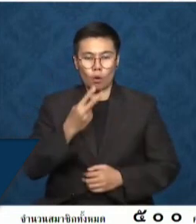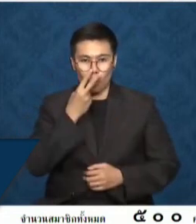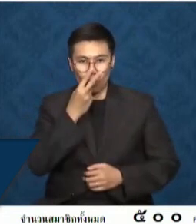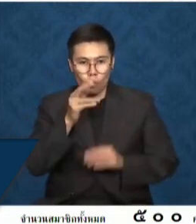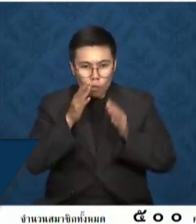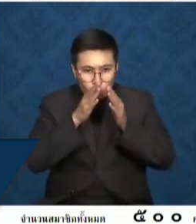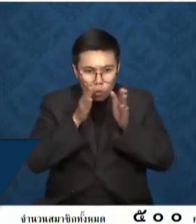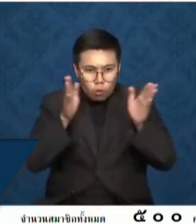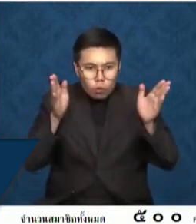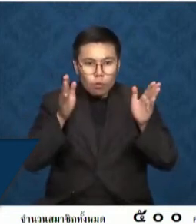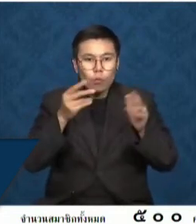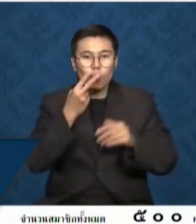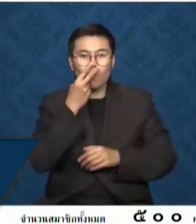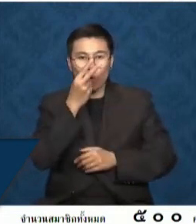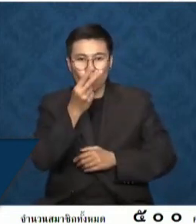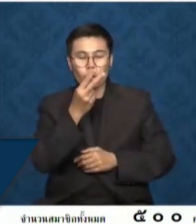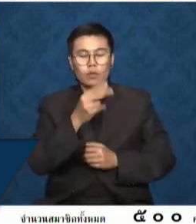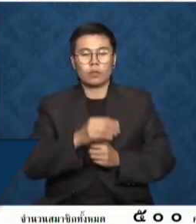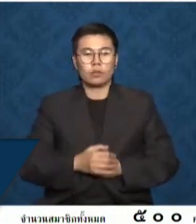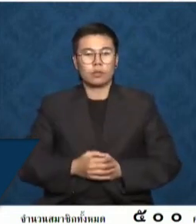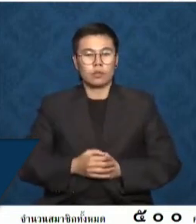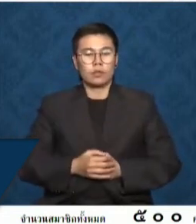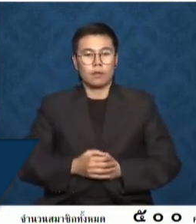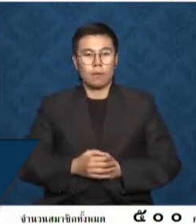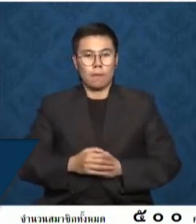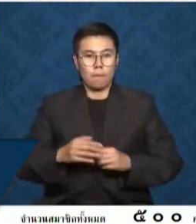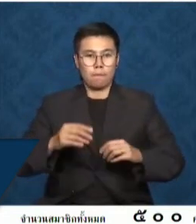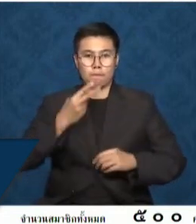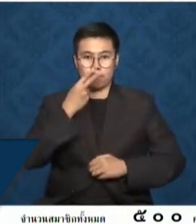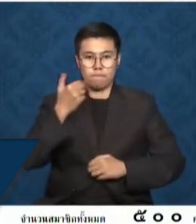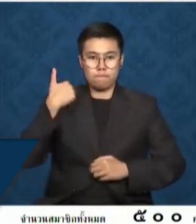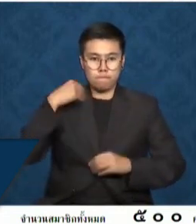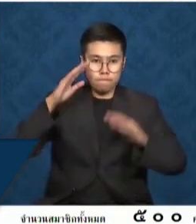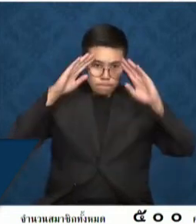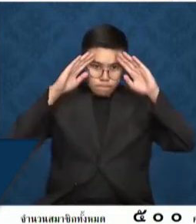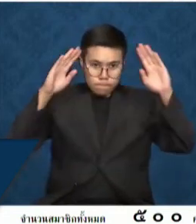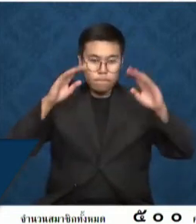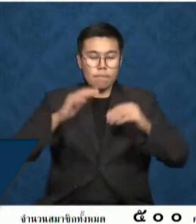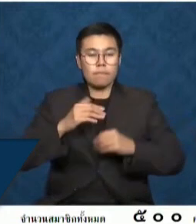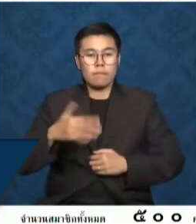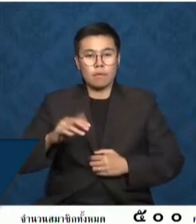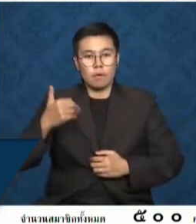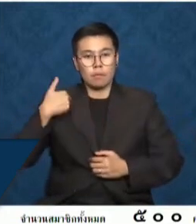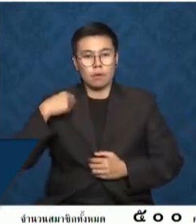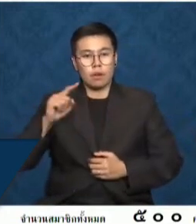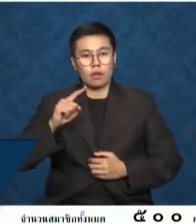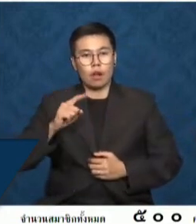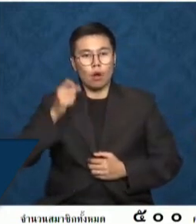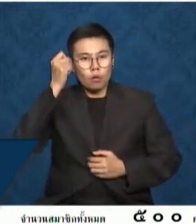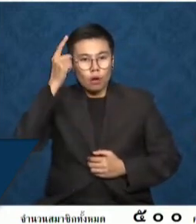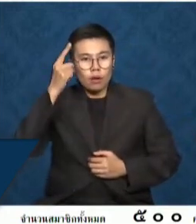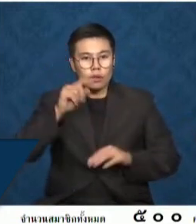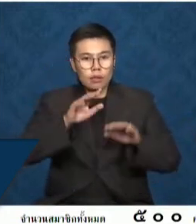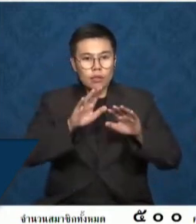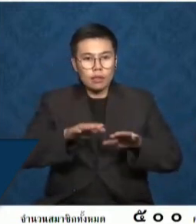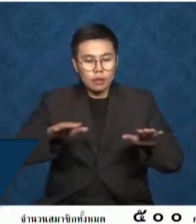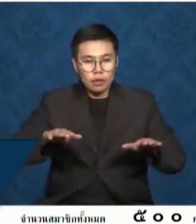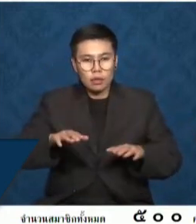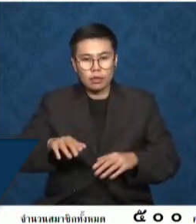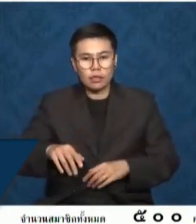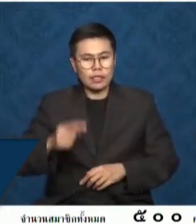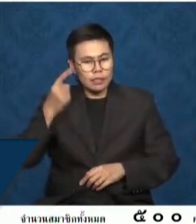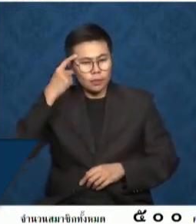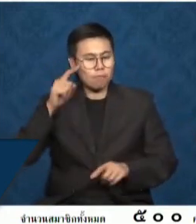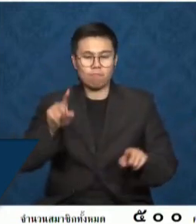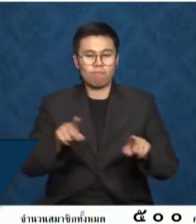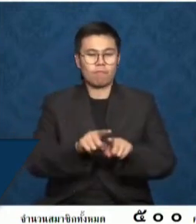ว้างกว่าเลนที่เราเคยมองจากที่เคยคิดว่าหากเป็นแม่ของเด็กคนหนึ่งเนี่ยอาจจะเข้าใจเด็กคนอื่นได้เด็กแต่ละคนก็เหมือนกันหม